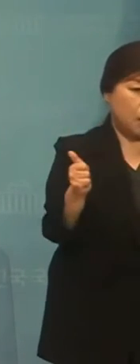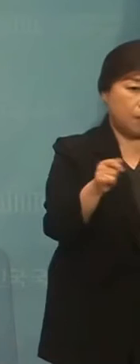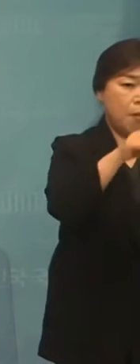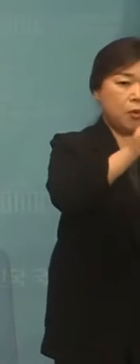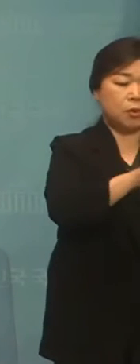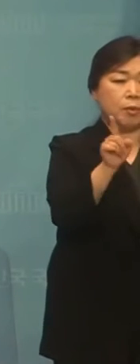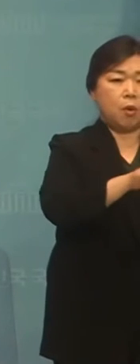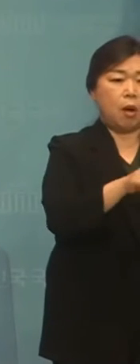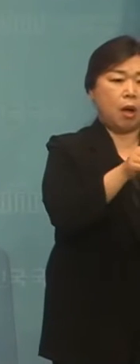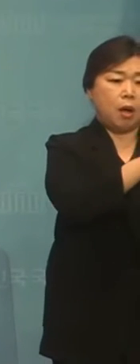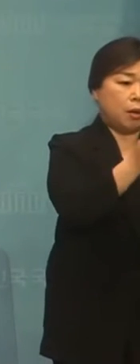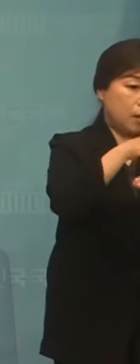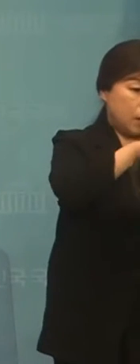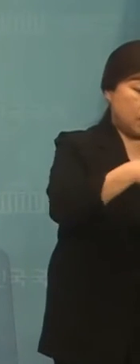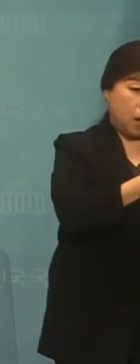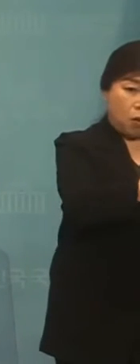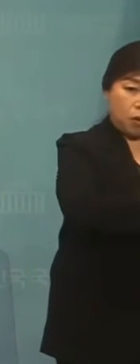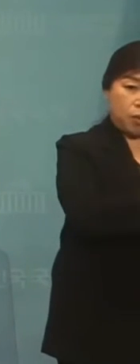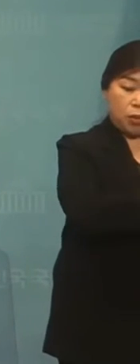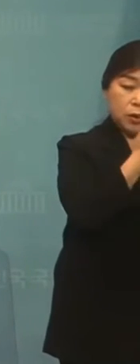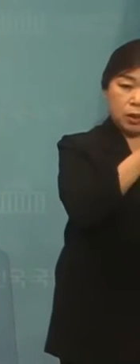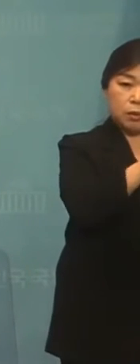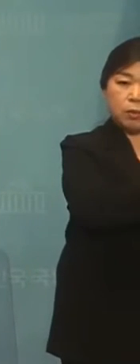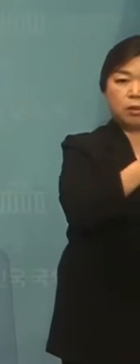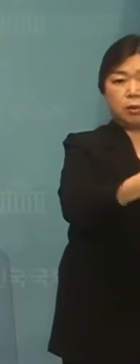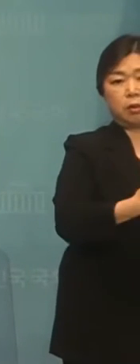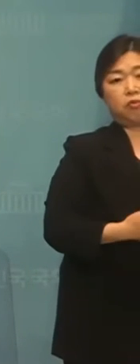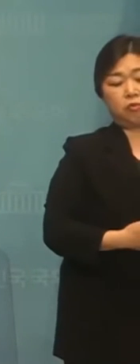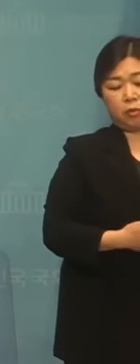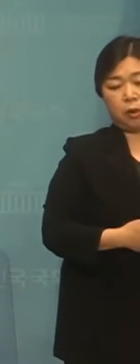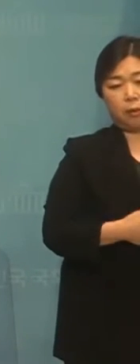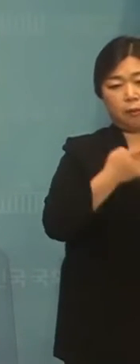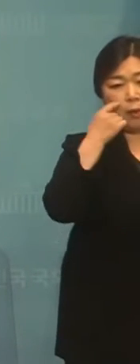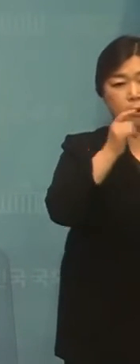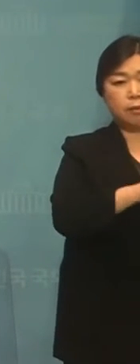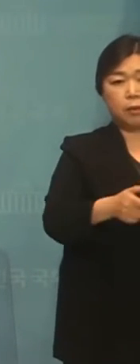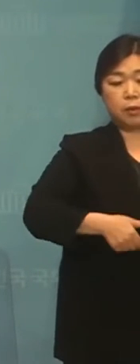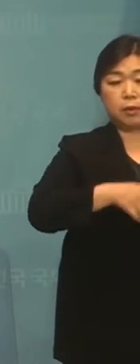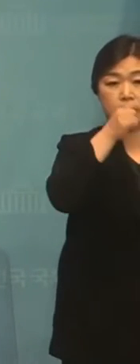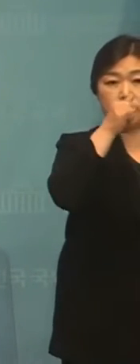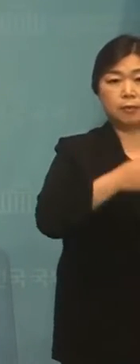거래로 특혜를 제공했는지 그 이유를 밝혀야 합니다.